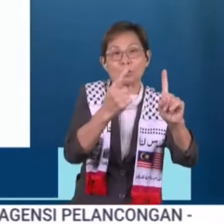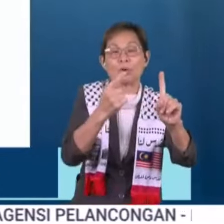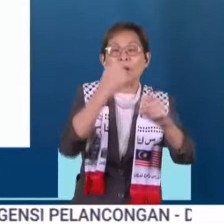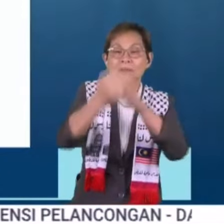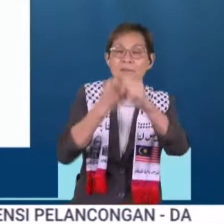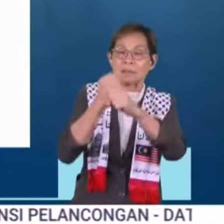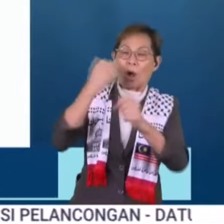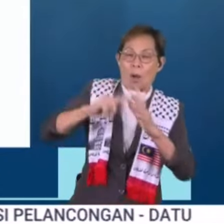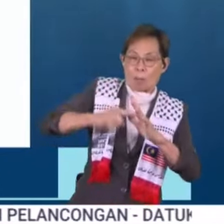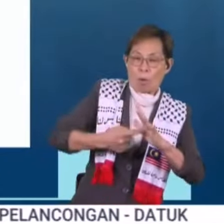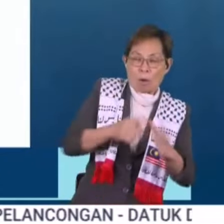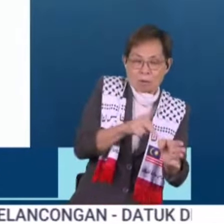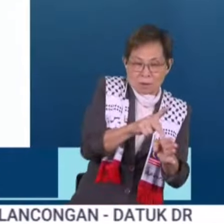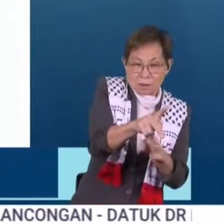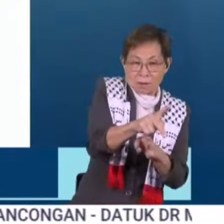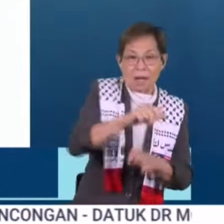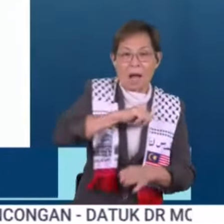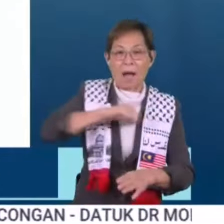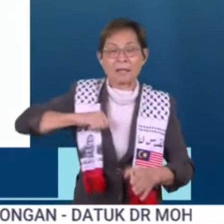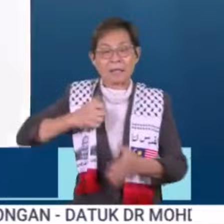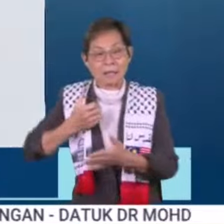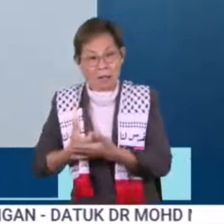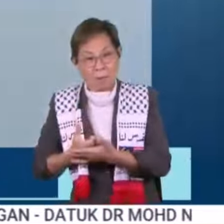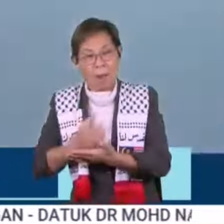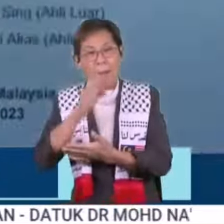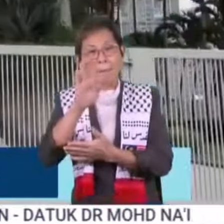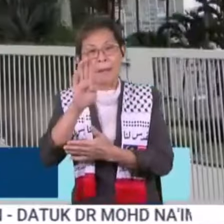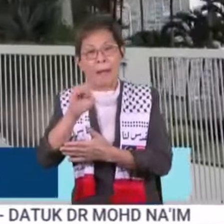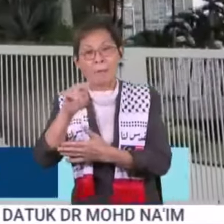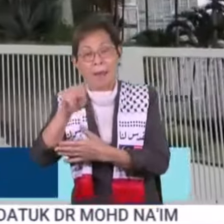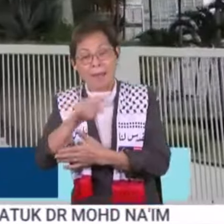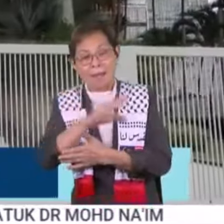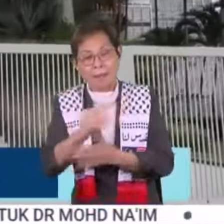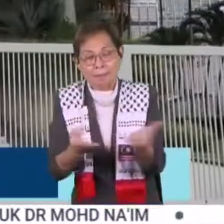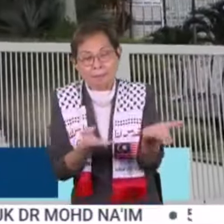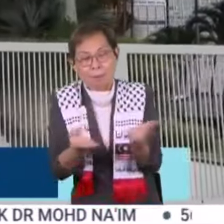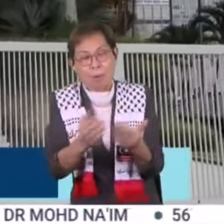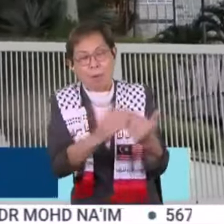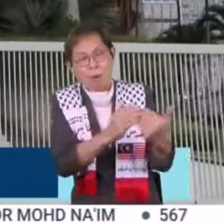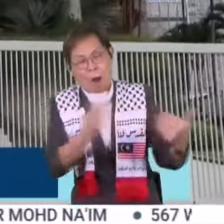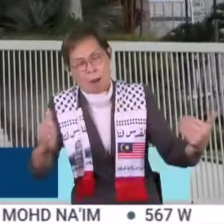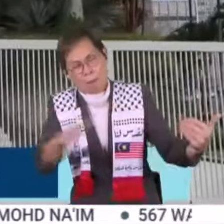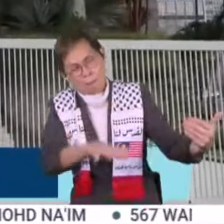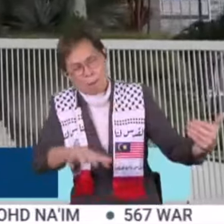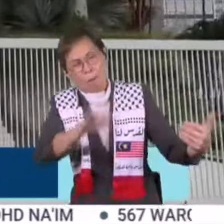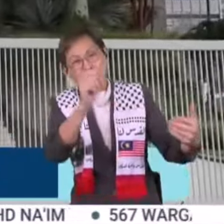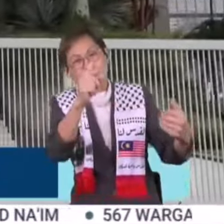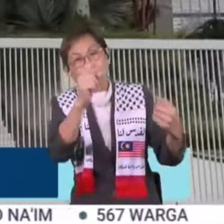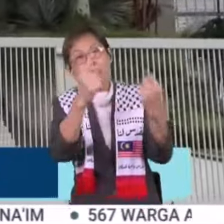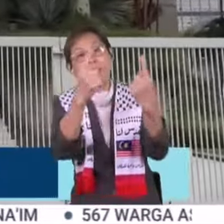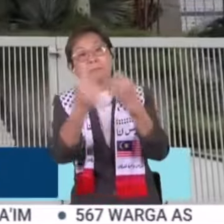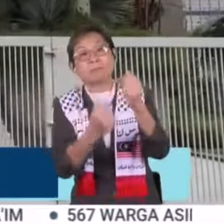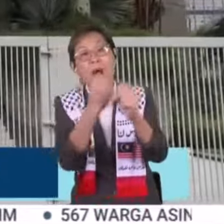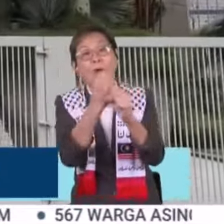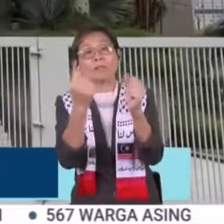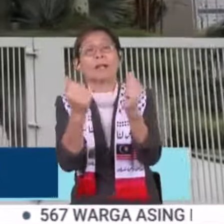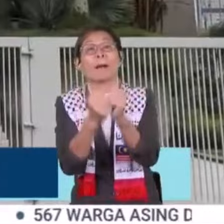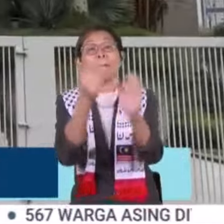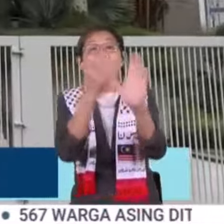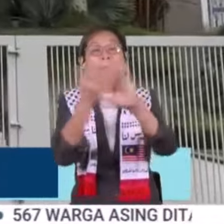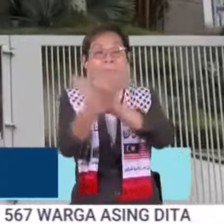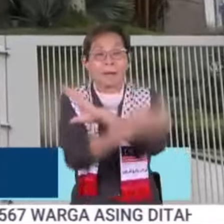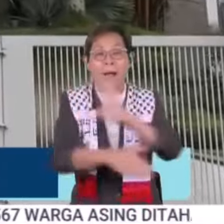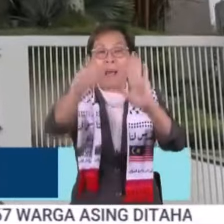lalu memulakan kerjaya sebagai ahli ekonomi BNM dan berkhidmat hampir 11 tahun bersama Bank Pusat. Di bawah